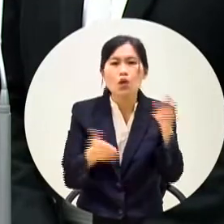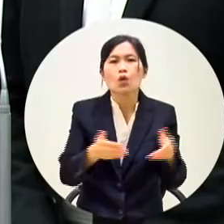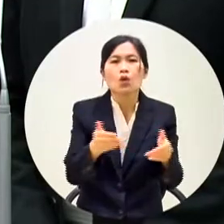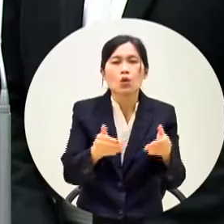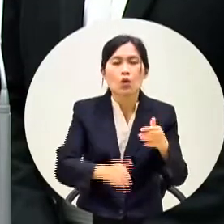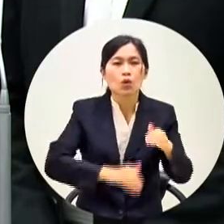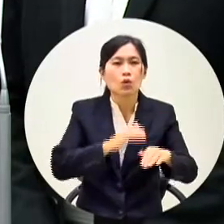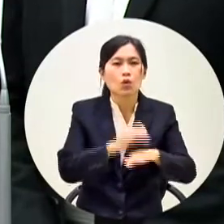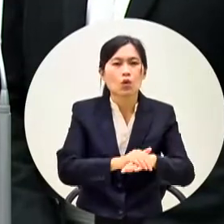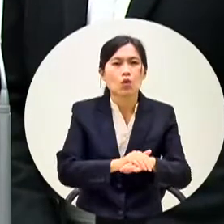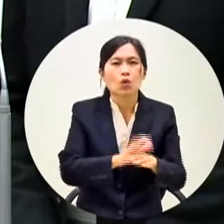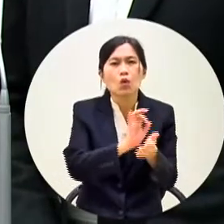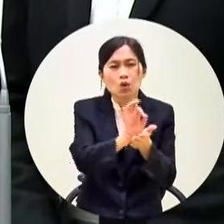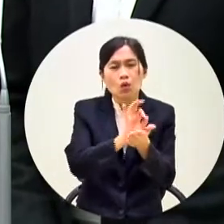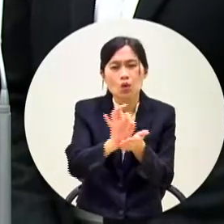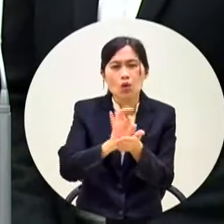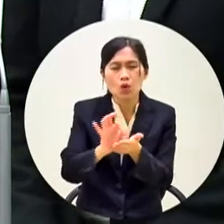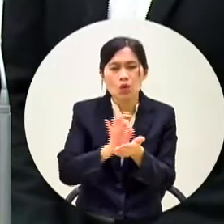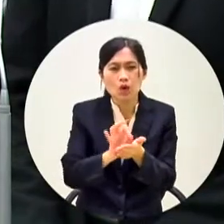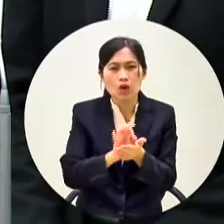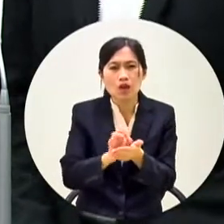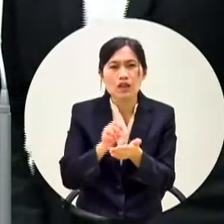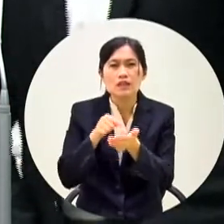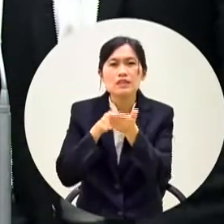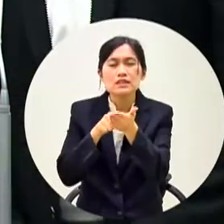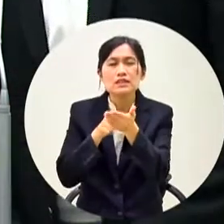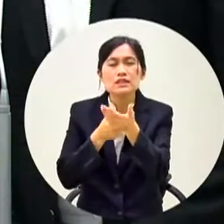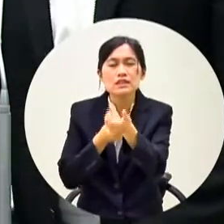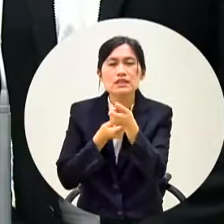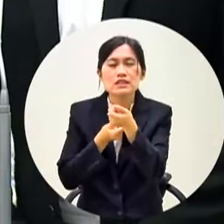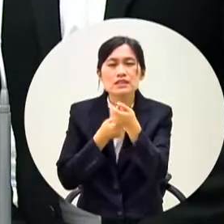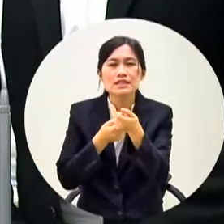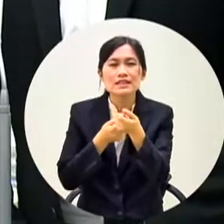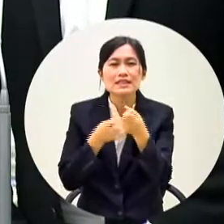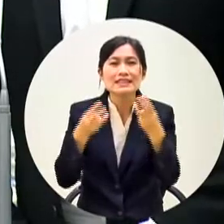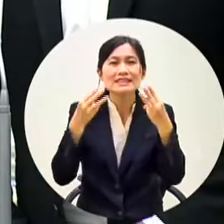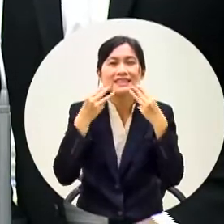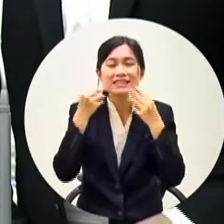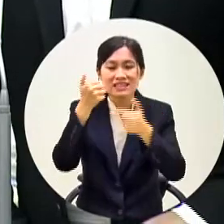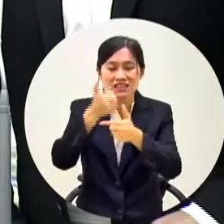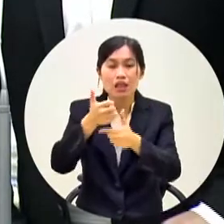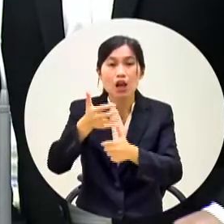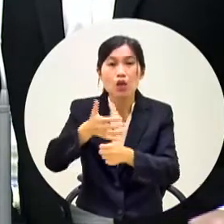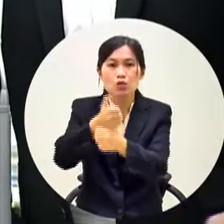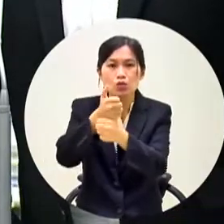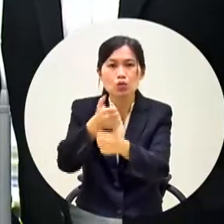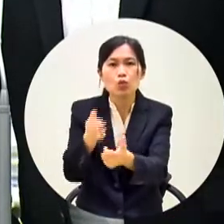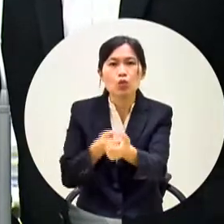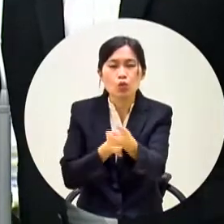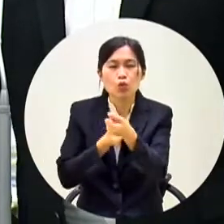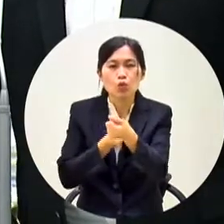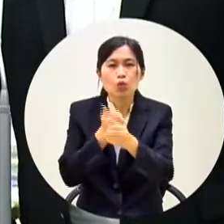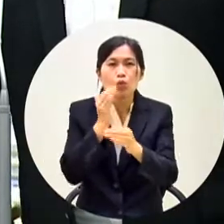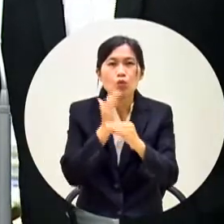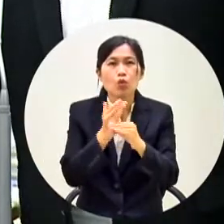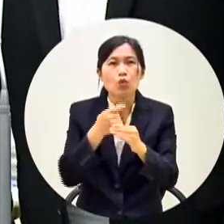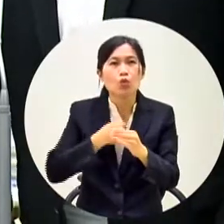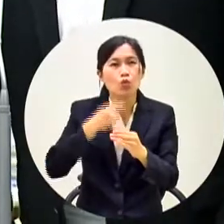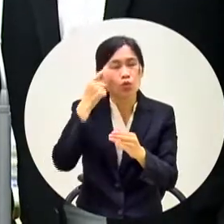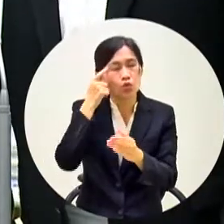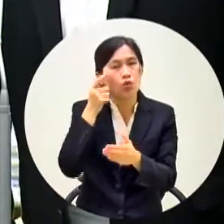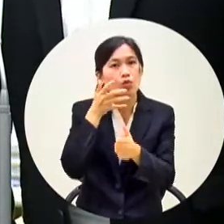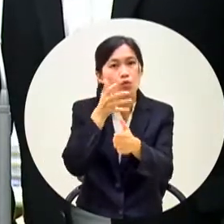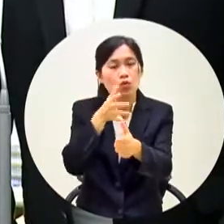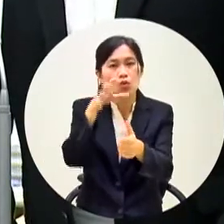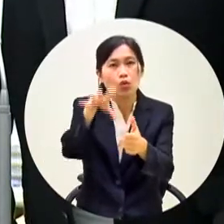程费用嘛是会一面去甲因建设去甲伊争取经费，嘿，即摆进行的情形是差不多安尼。 安尼，我请问安处长，